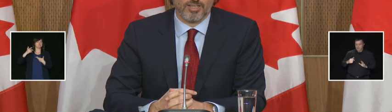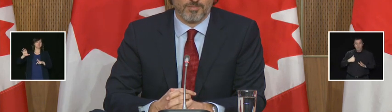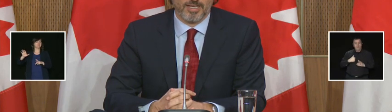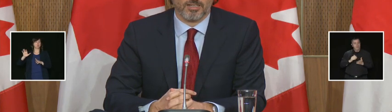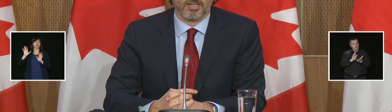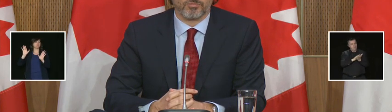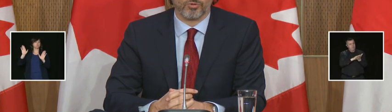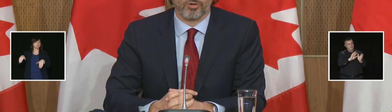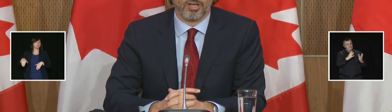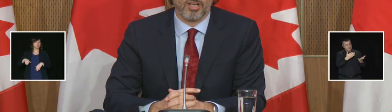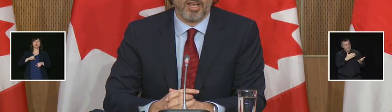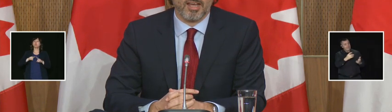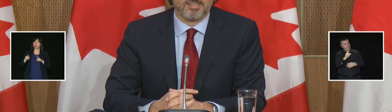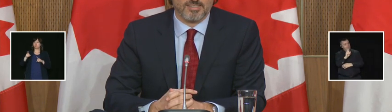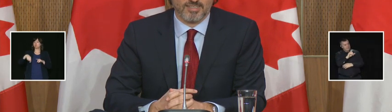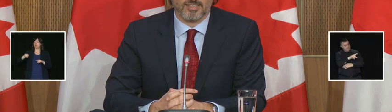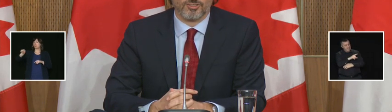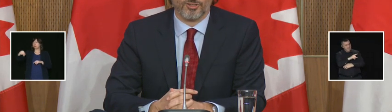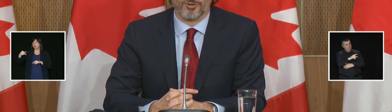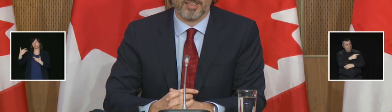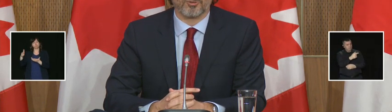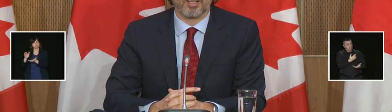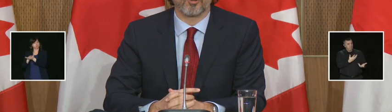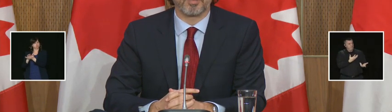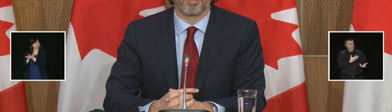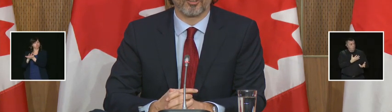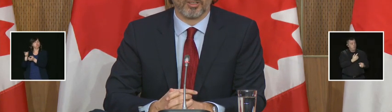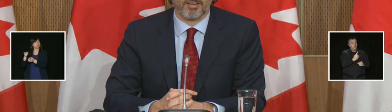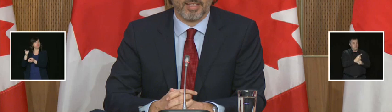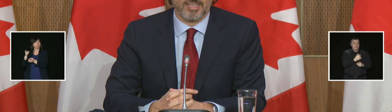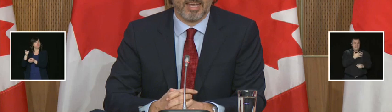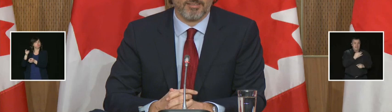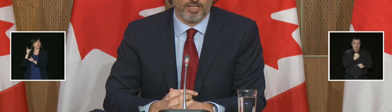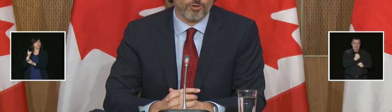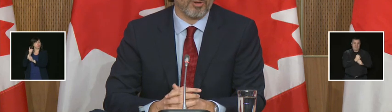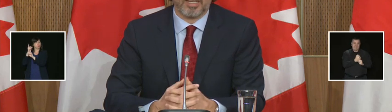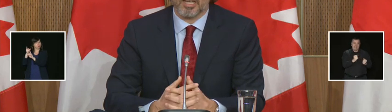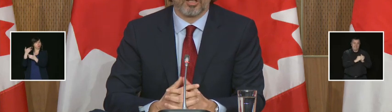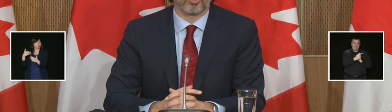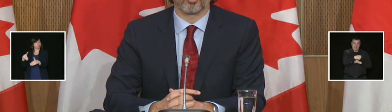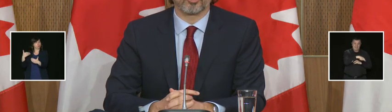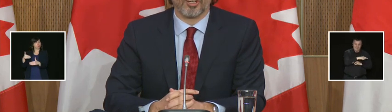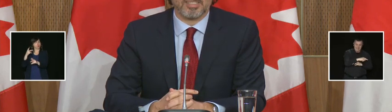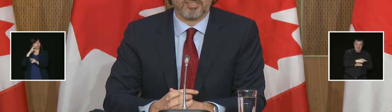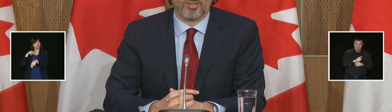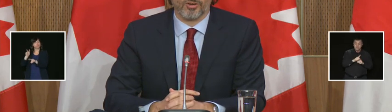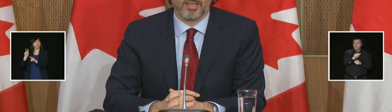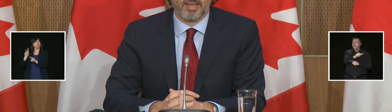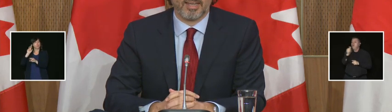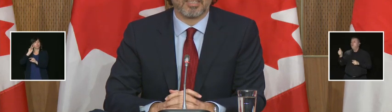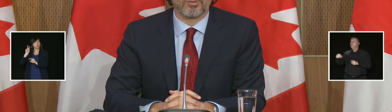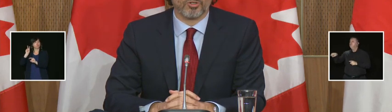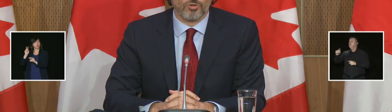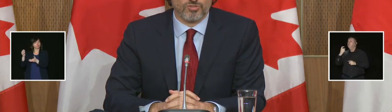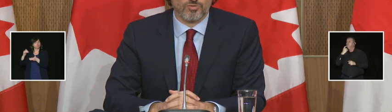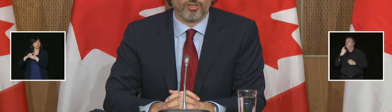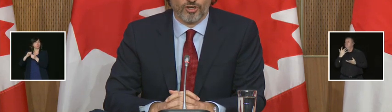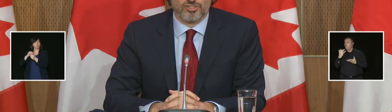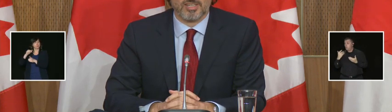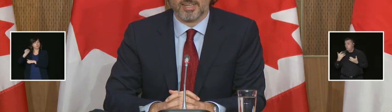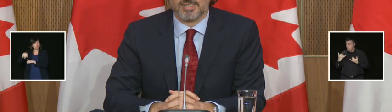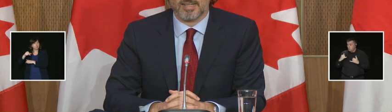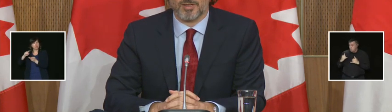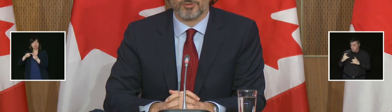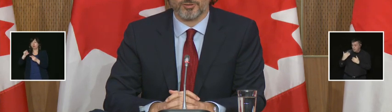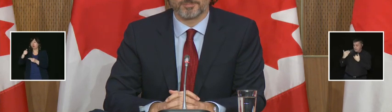félicite le québec pour ses intentions et nous avons bien hâte de travailler avec eux et toute autre juridiction qui veut continuer